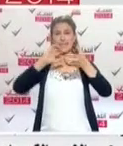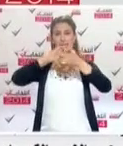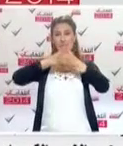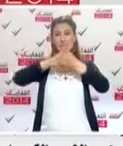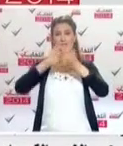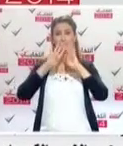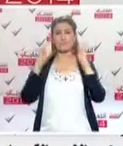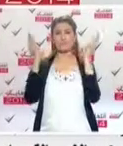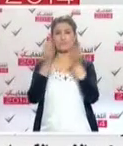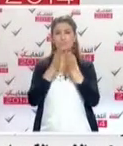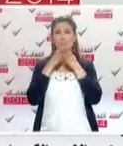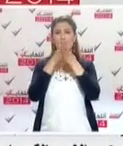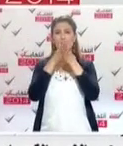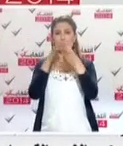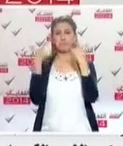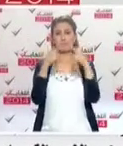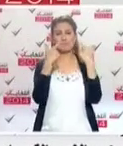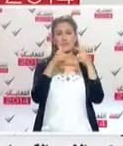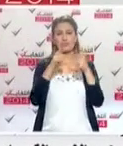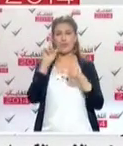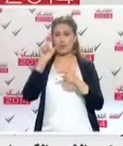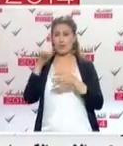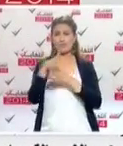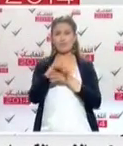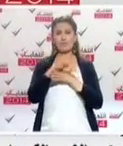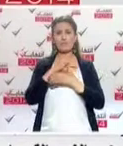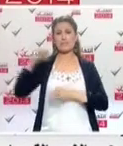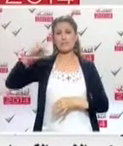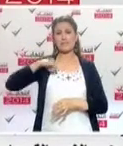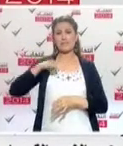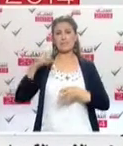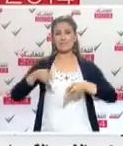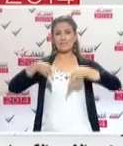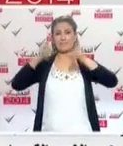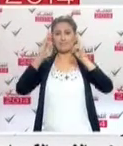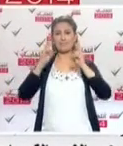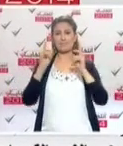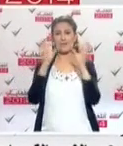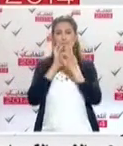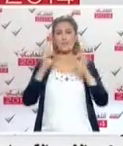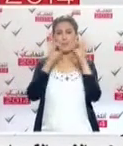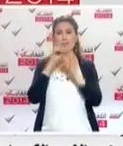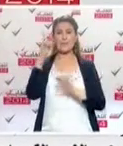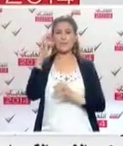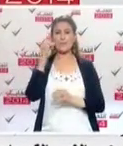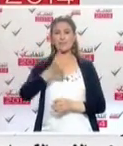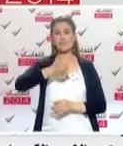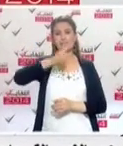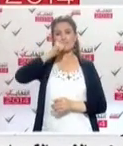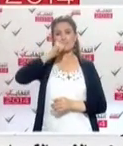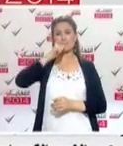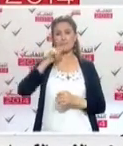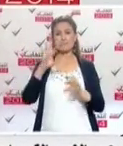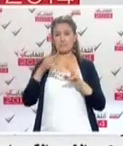والمطالب متنوعة. البطالة كابوس على أغلب رؤوس شبابنا. انعدام الماء الصالح للشرب في المناطق الريفية ونحن